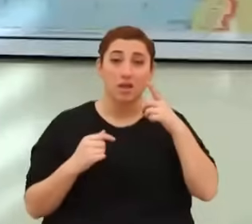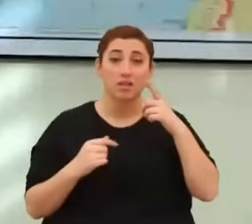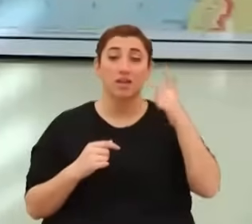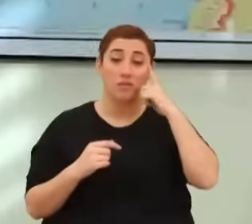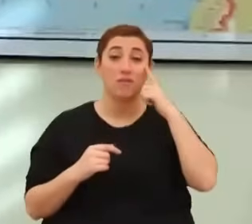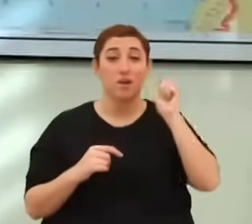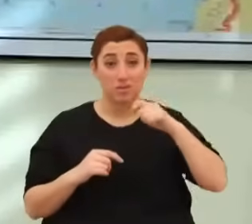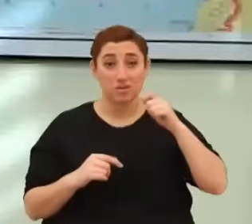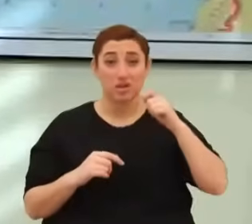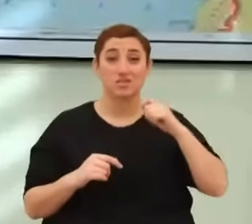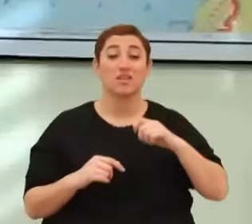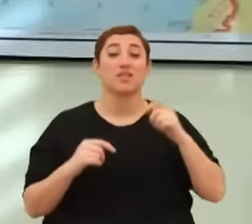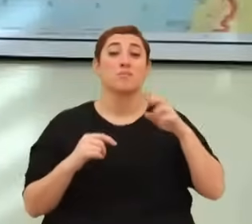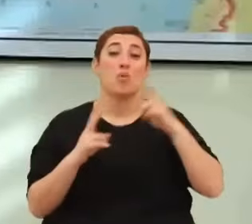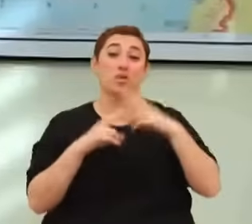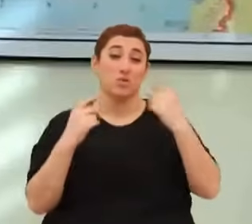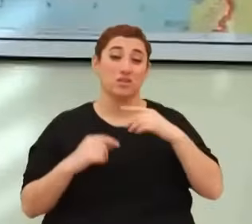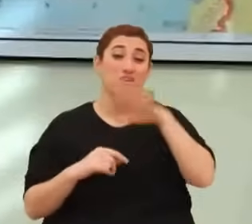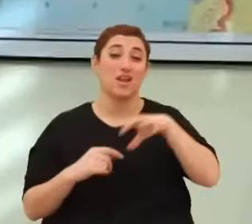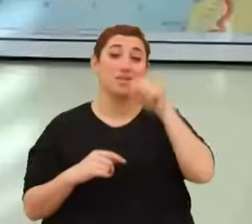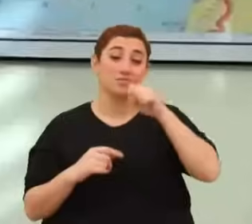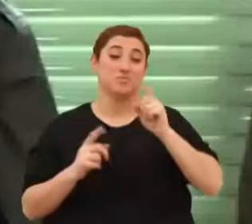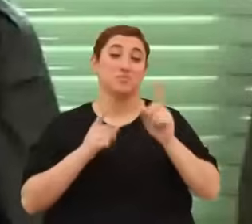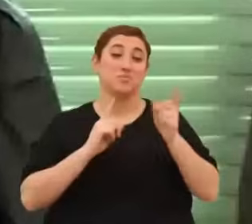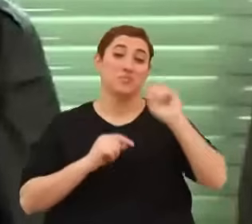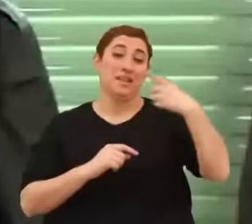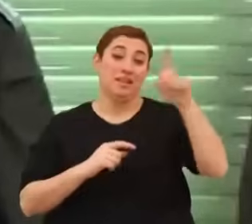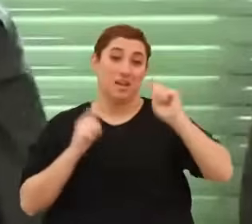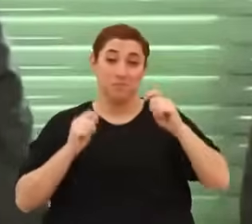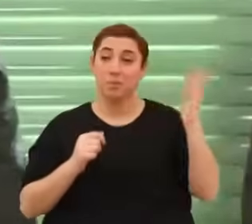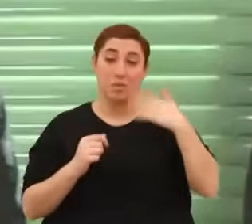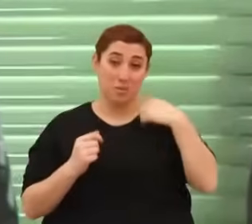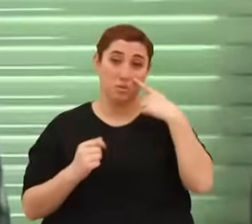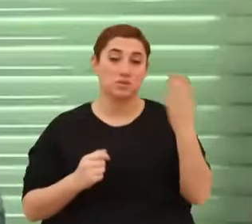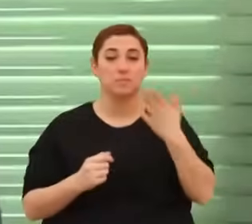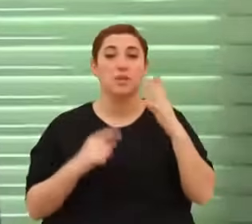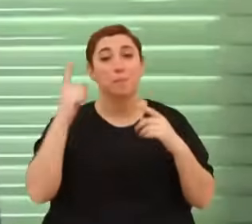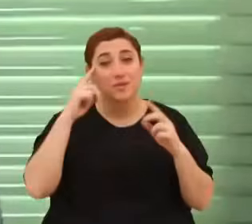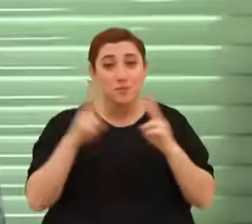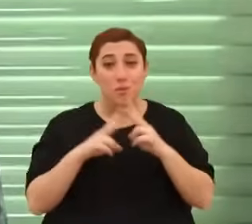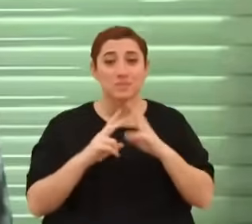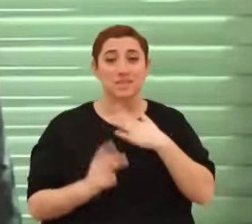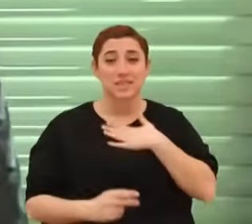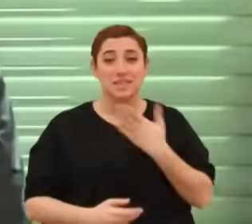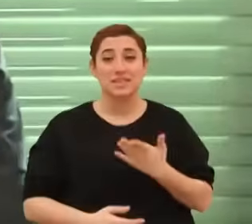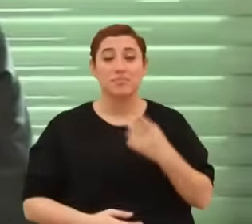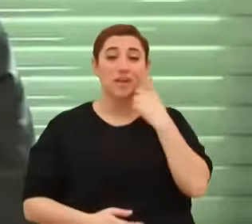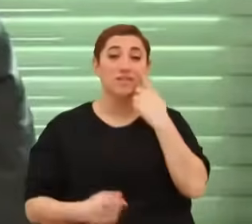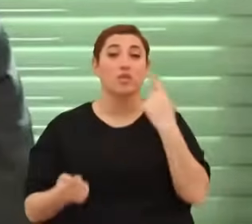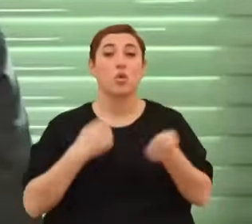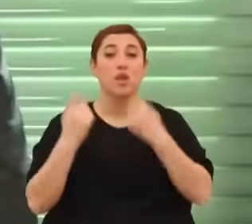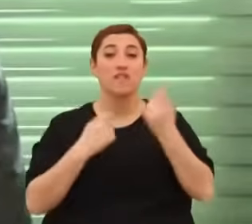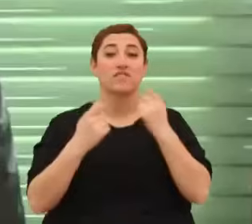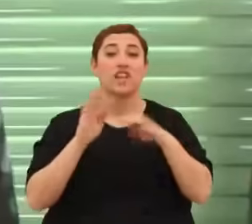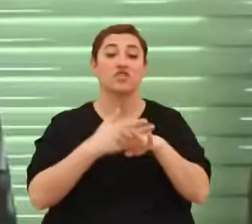da, karakol yöneteceksin da, ben de göreceğim o günleri Selahattin. Ya başkomiserim, devlet görevlisinin